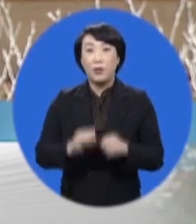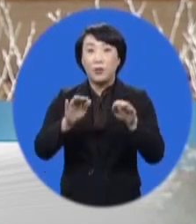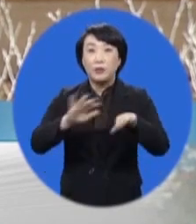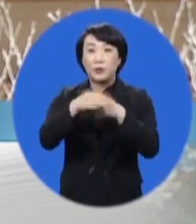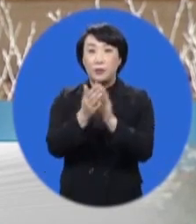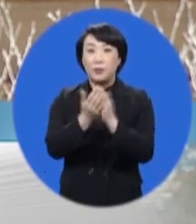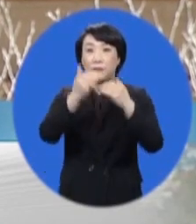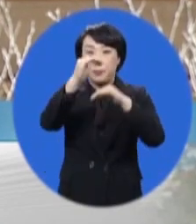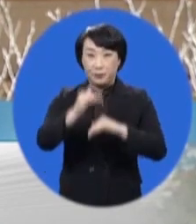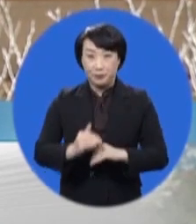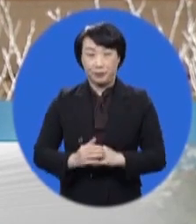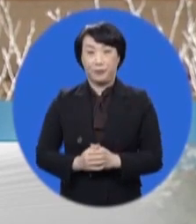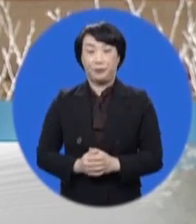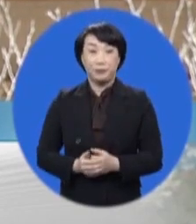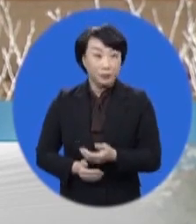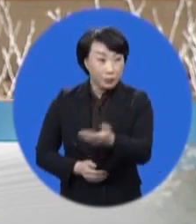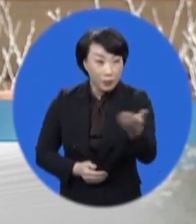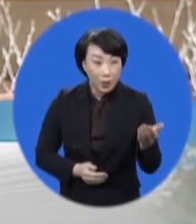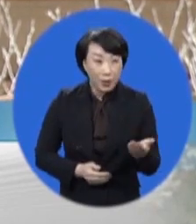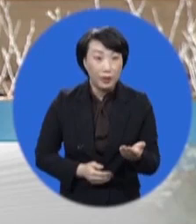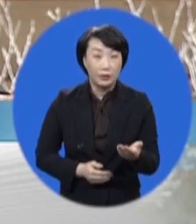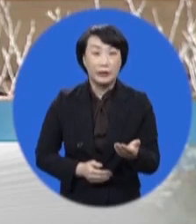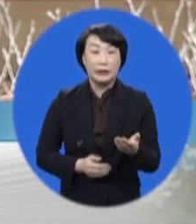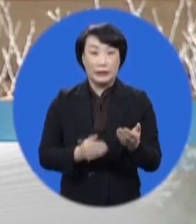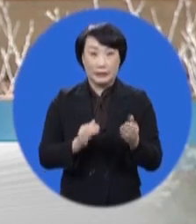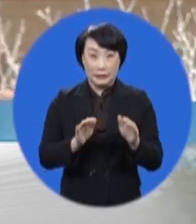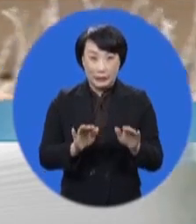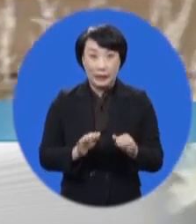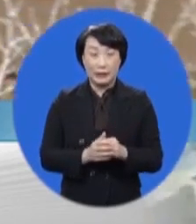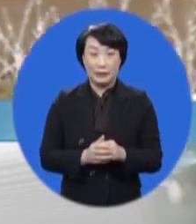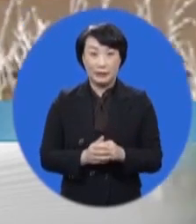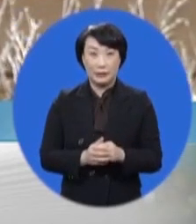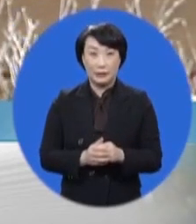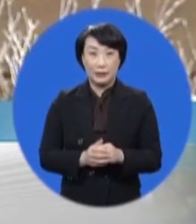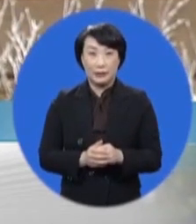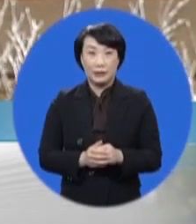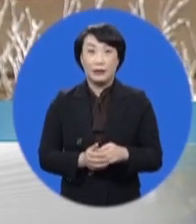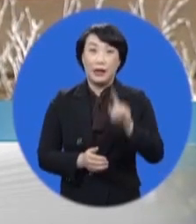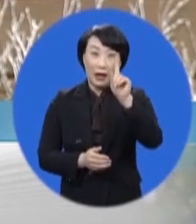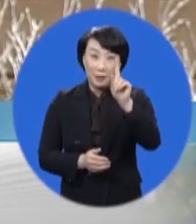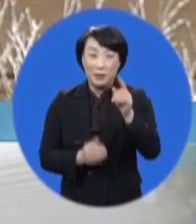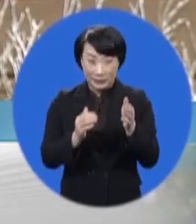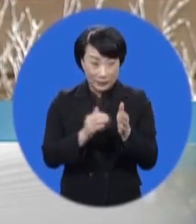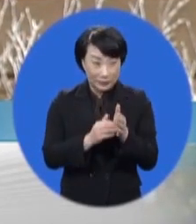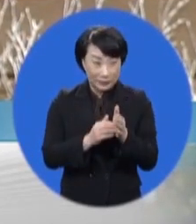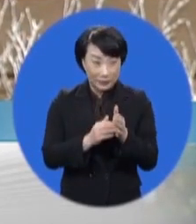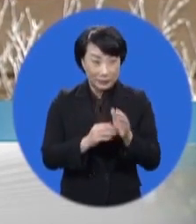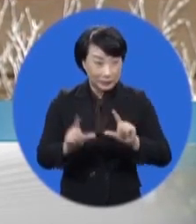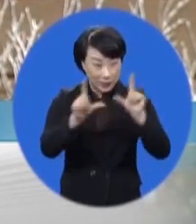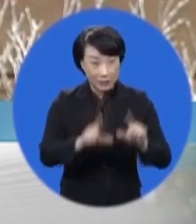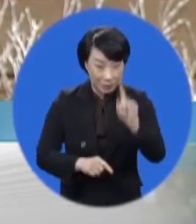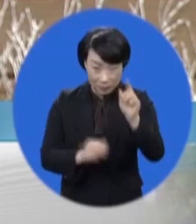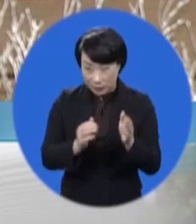본문은 너희 인생이 한 번밖에 못 사는데